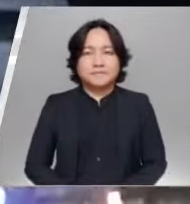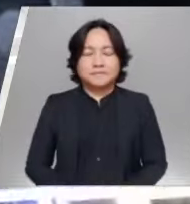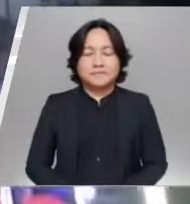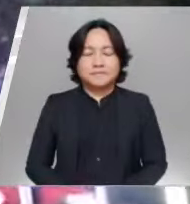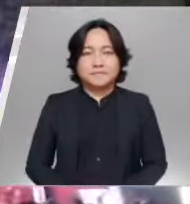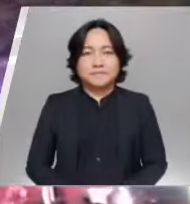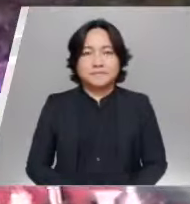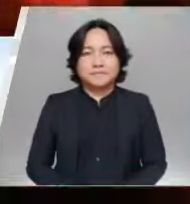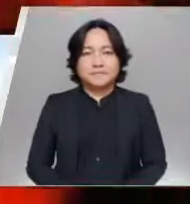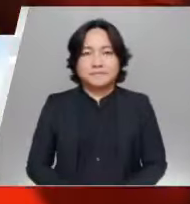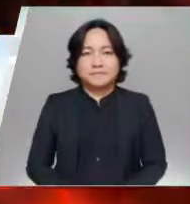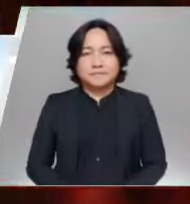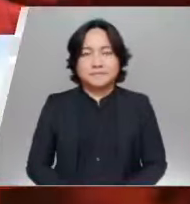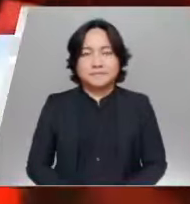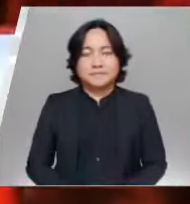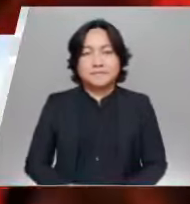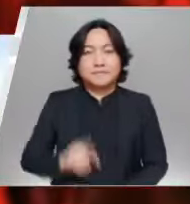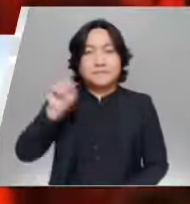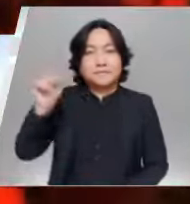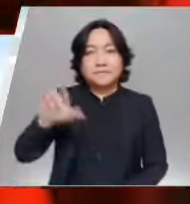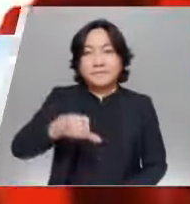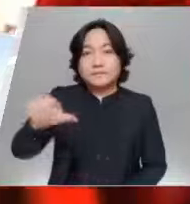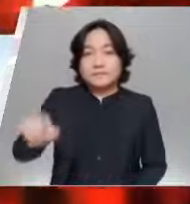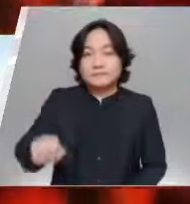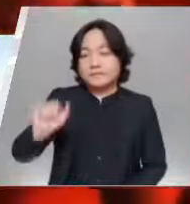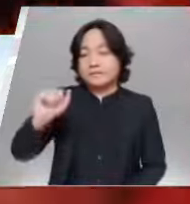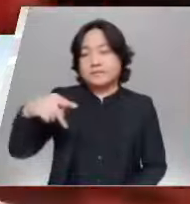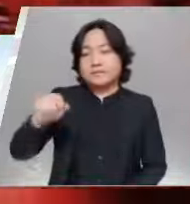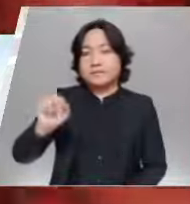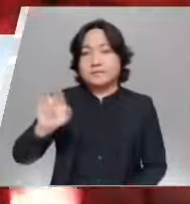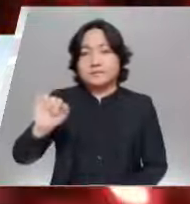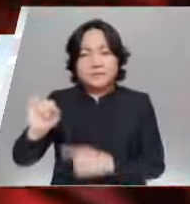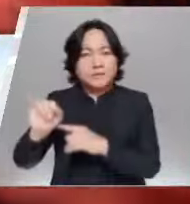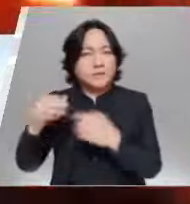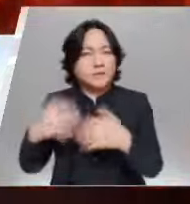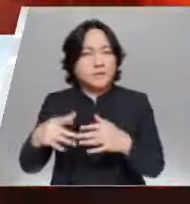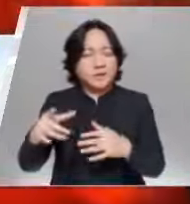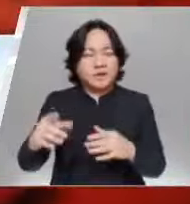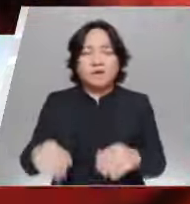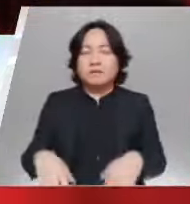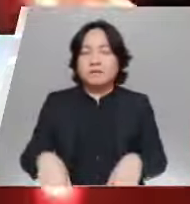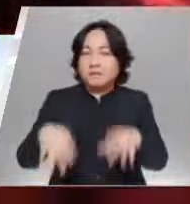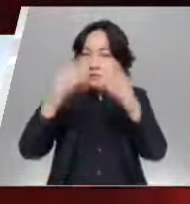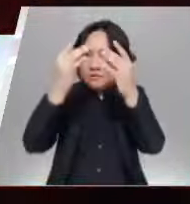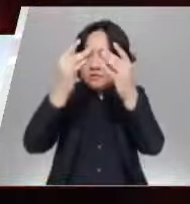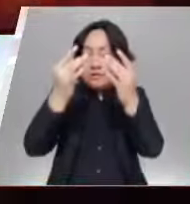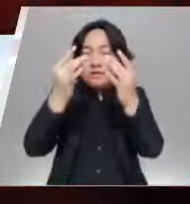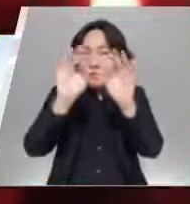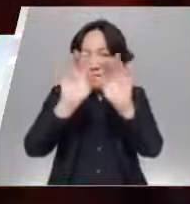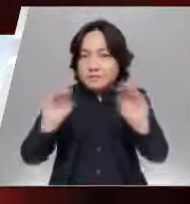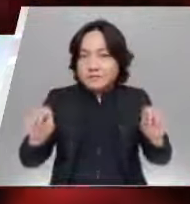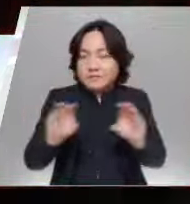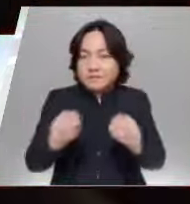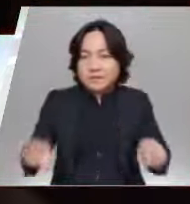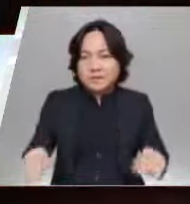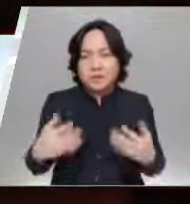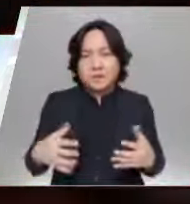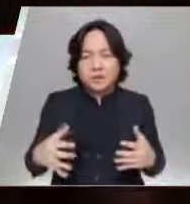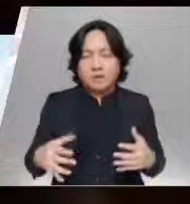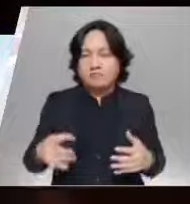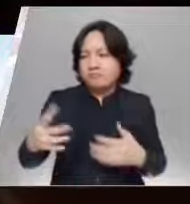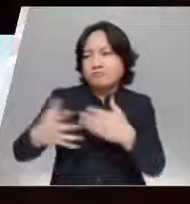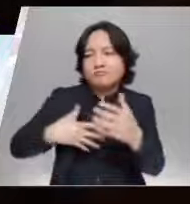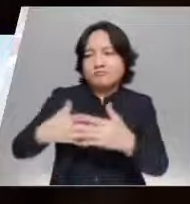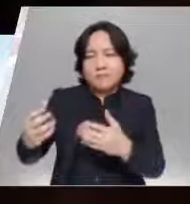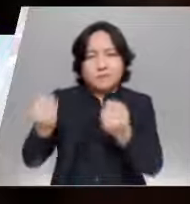Sa Aparika Gayan, buhay ang diwa ng Pasko kahit sinalanta sila ng sunod-sunod na mga bagyo. Ilang beses